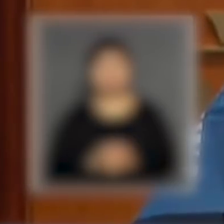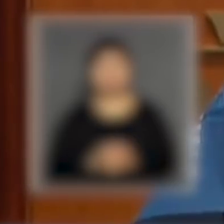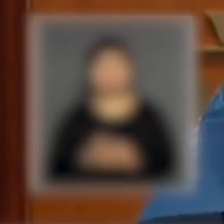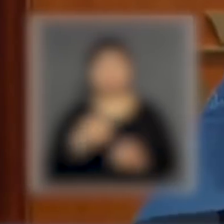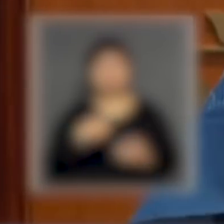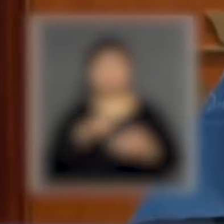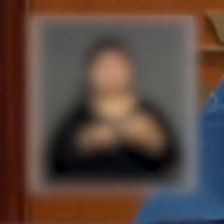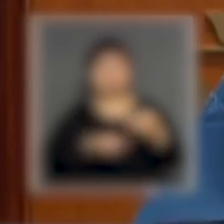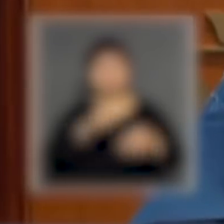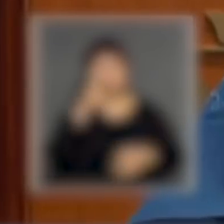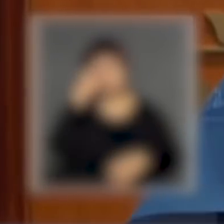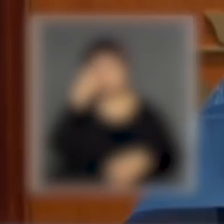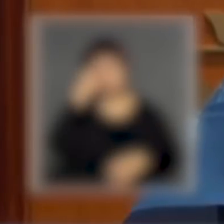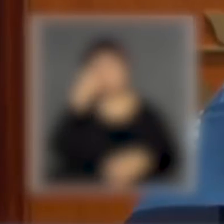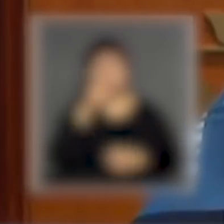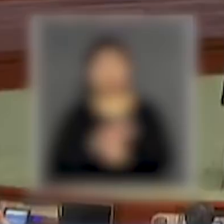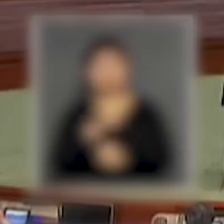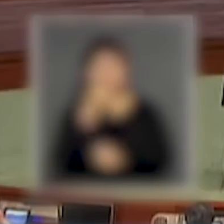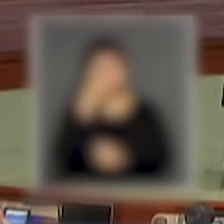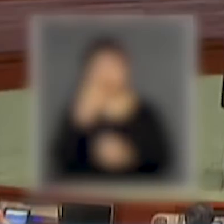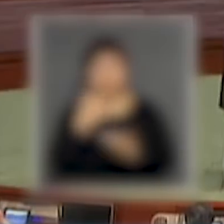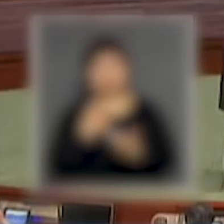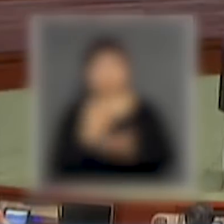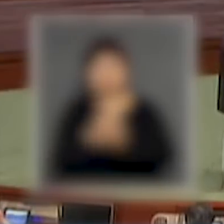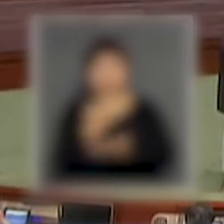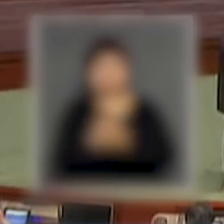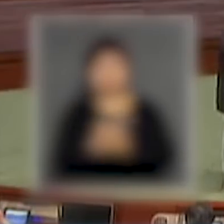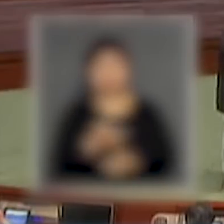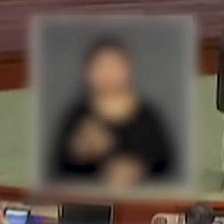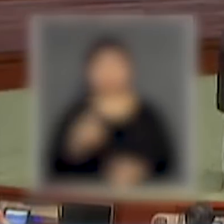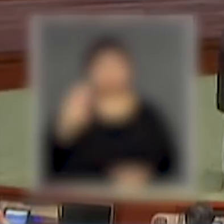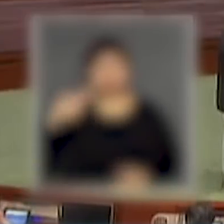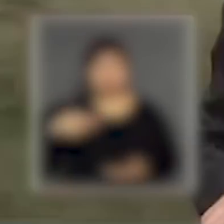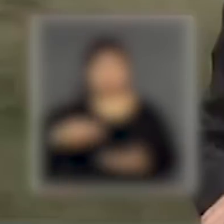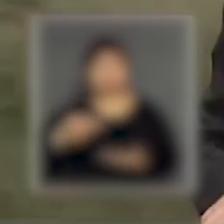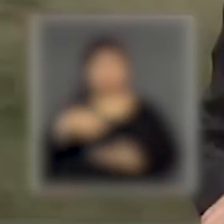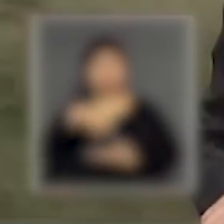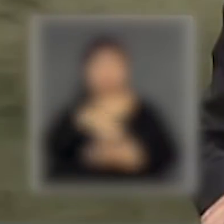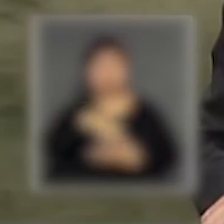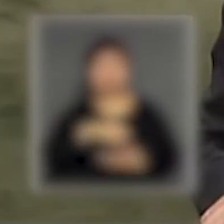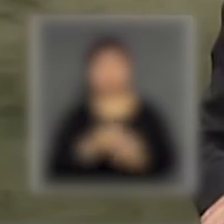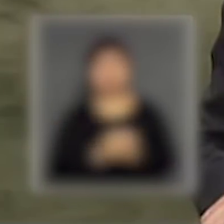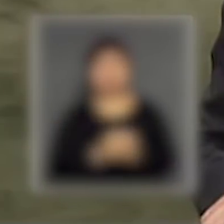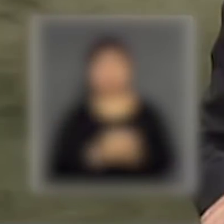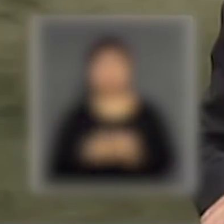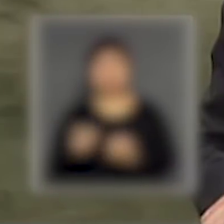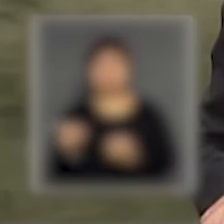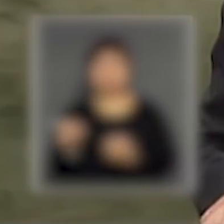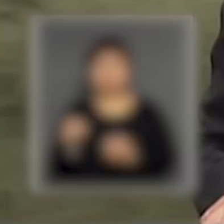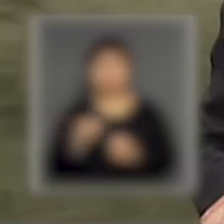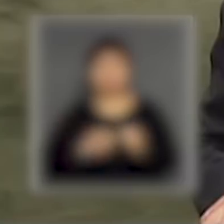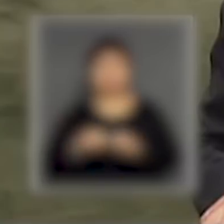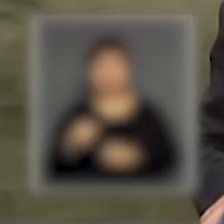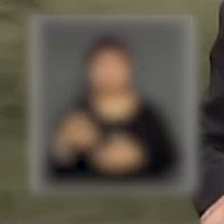誓时乱咁嚟，被 DQ 合情合理啦。唔系议员，自然唔可以收人工啦。但佢哋攞咗人工不